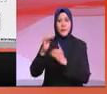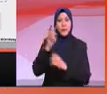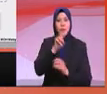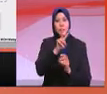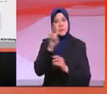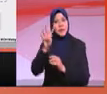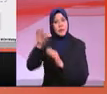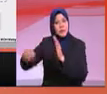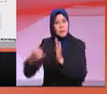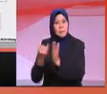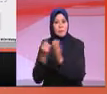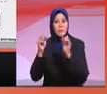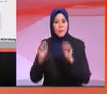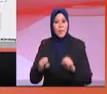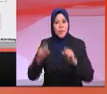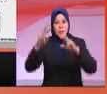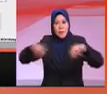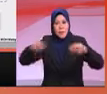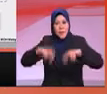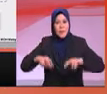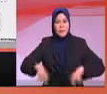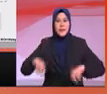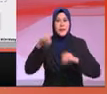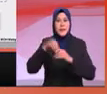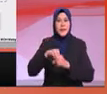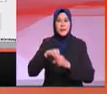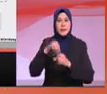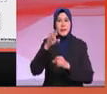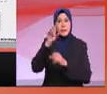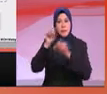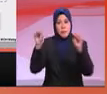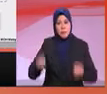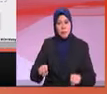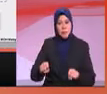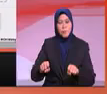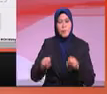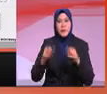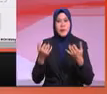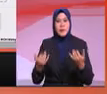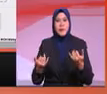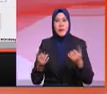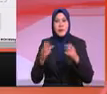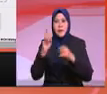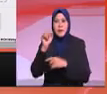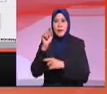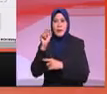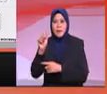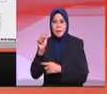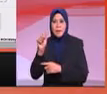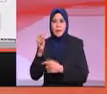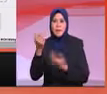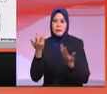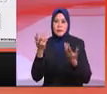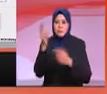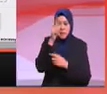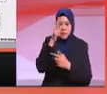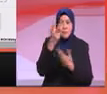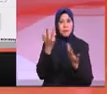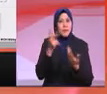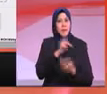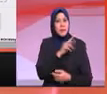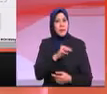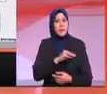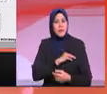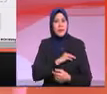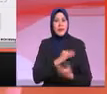jam kita boleh analisa data tersebut, dan juga sekarang ini kita melihat kepada data-data interagency, interministry dan